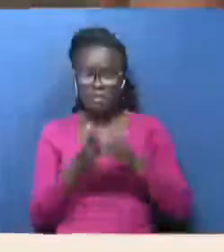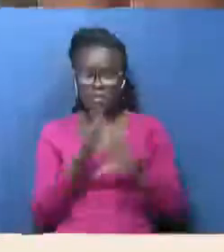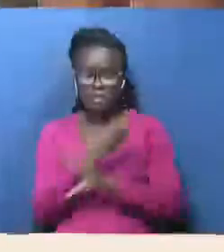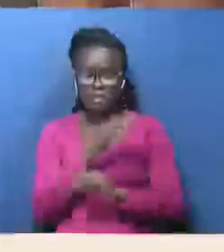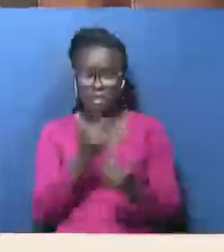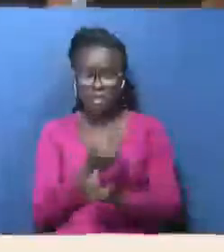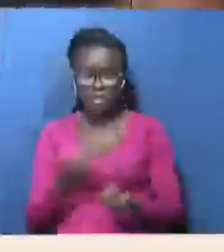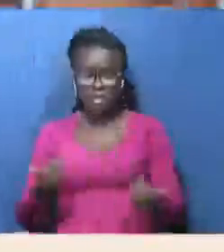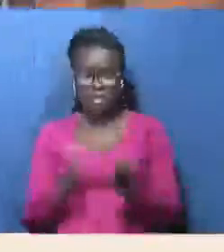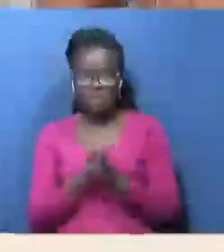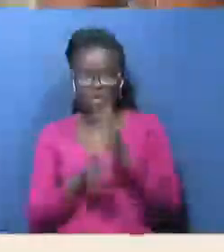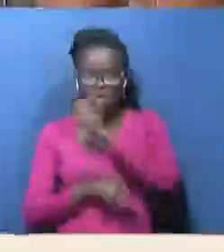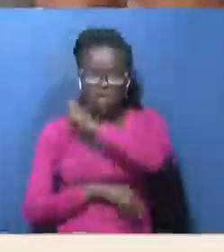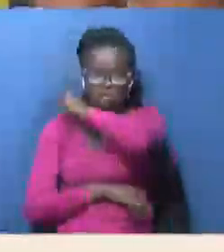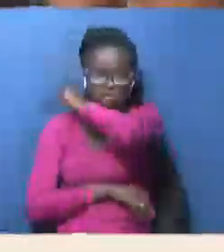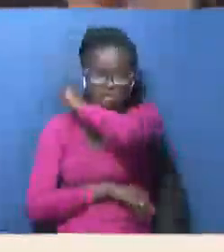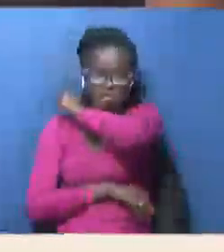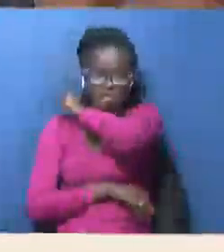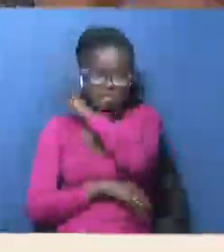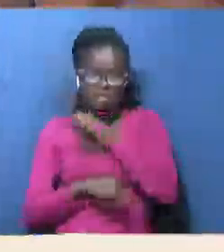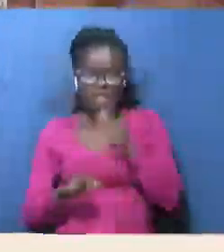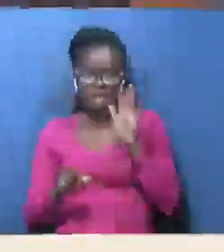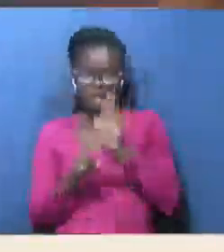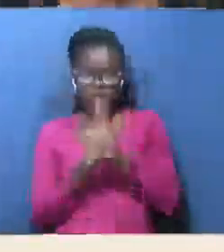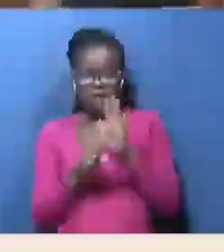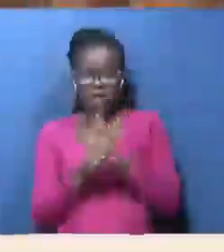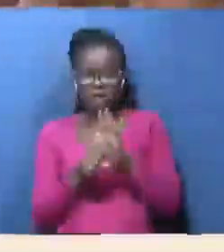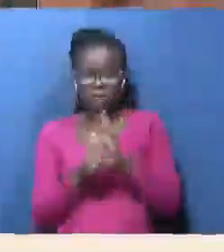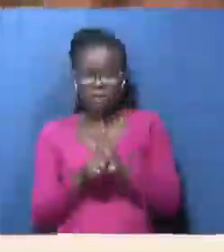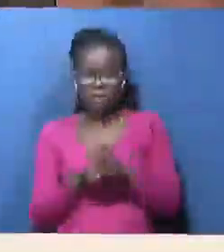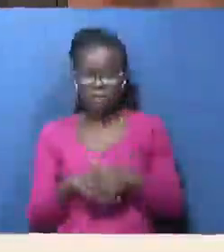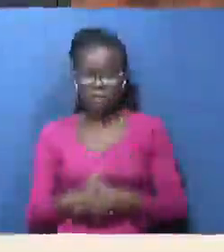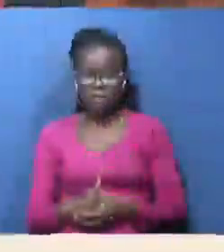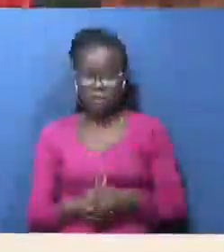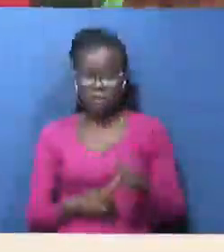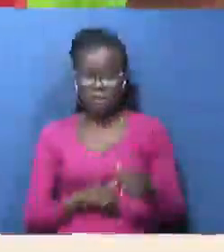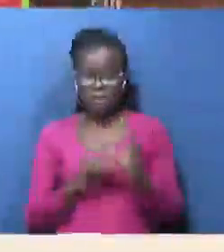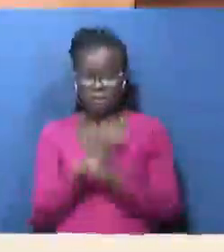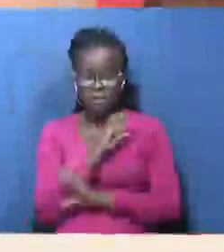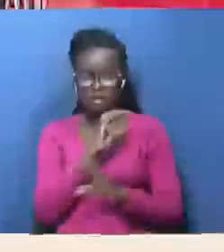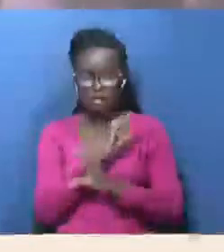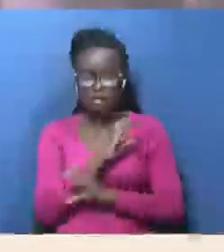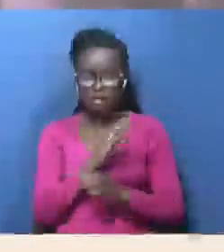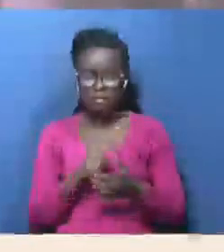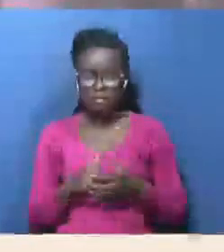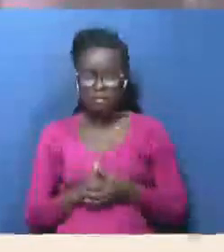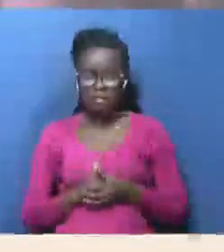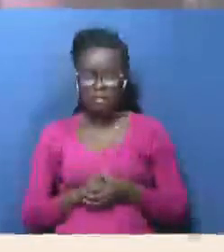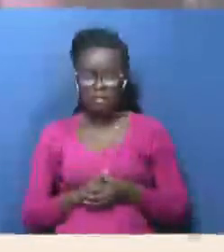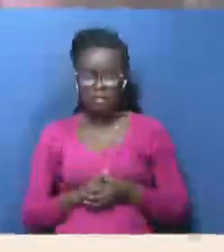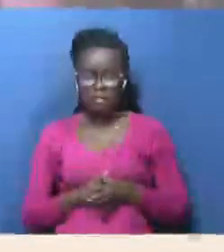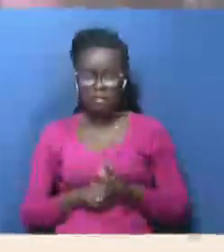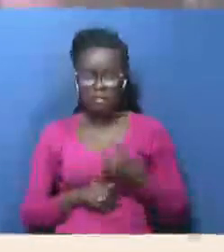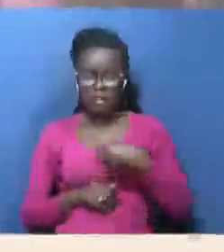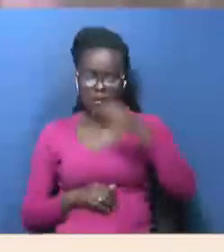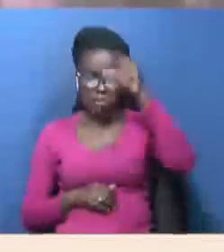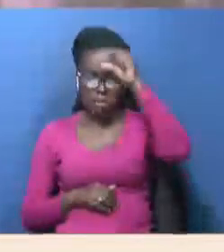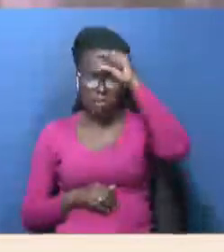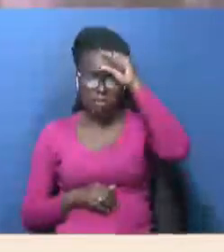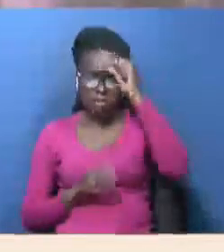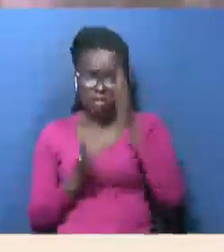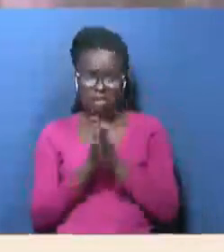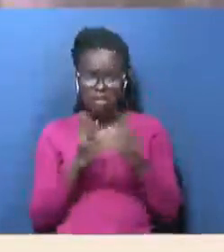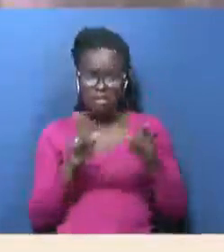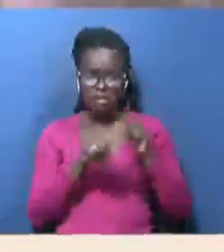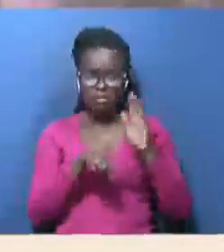na ũnyitani mĩgwate wongererekete na gĩkĩro kĩnene gũkũ bũrũri-inĩ. Kuna serikali na pia